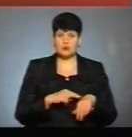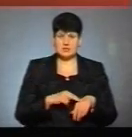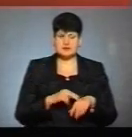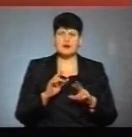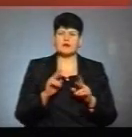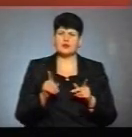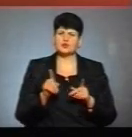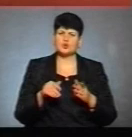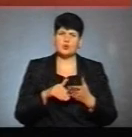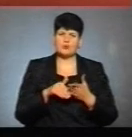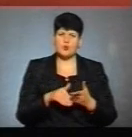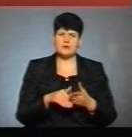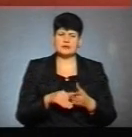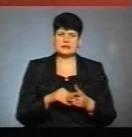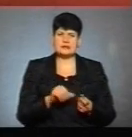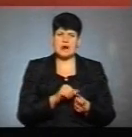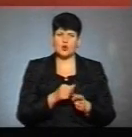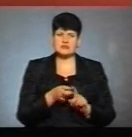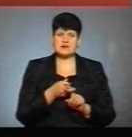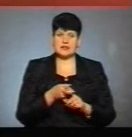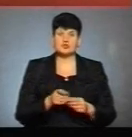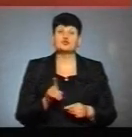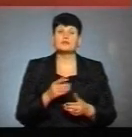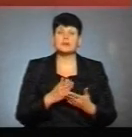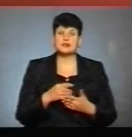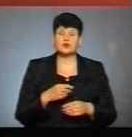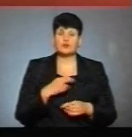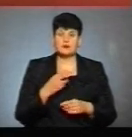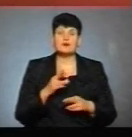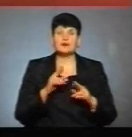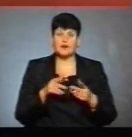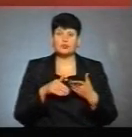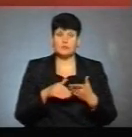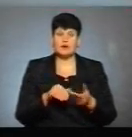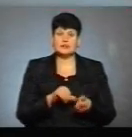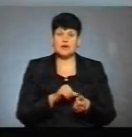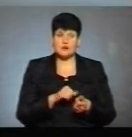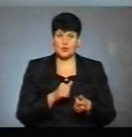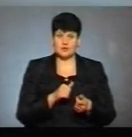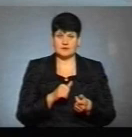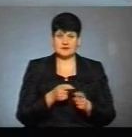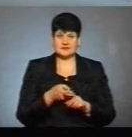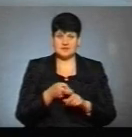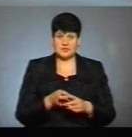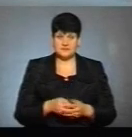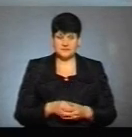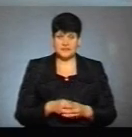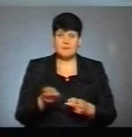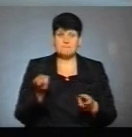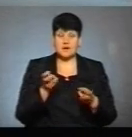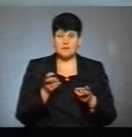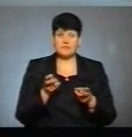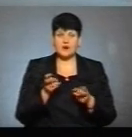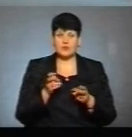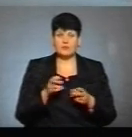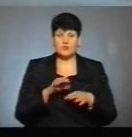допомоги наркозалежним? Що ви маєте на увазі? Як допомагаєте наркозалежним? Проходять курс